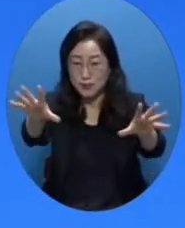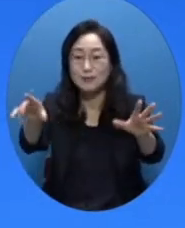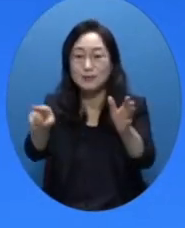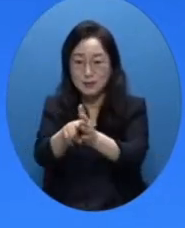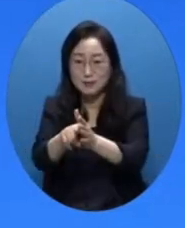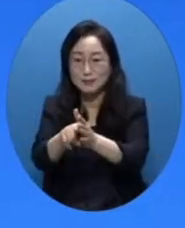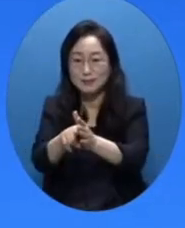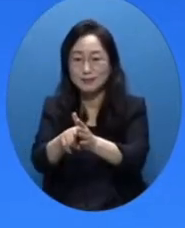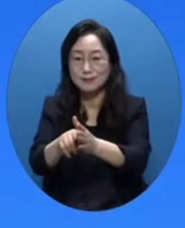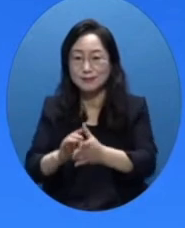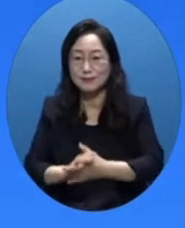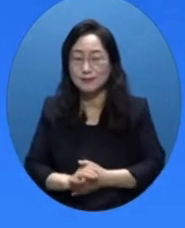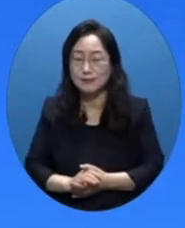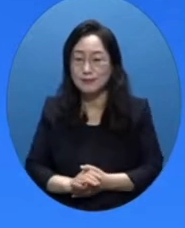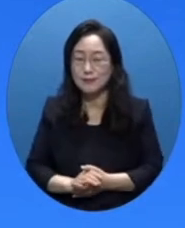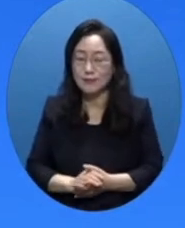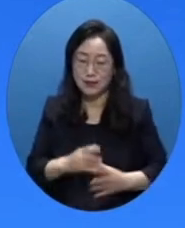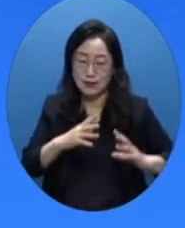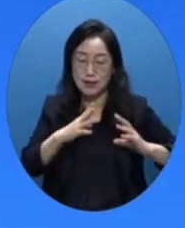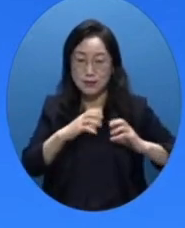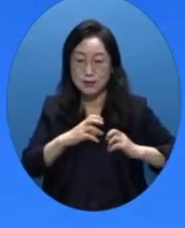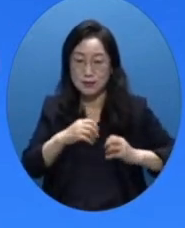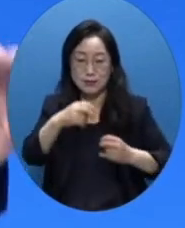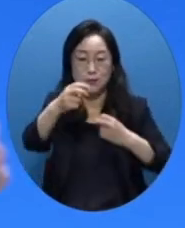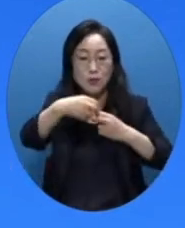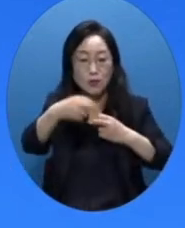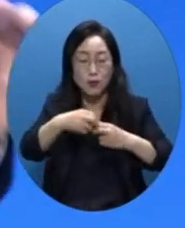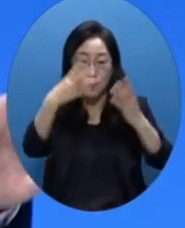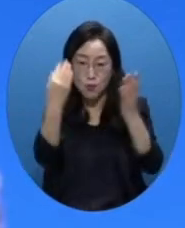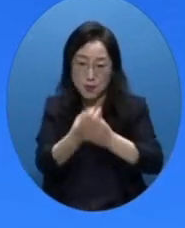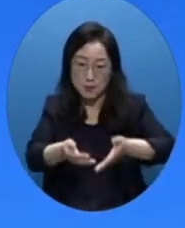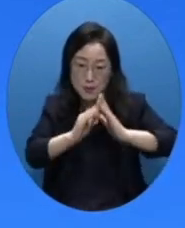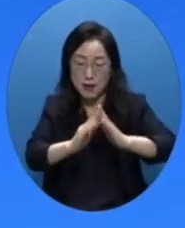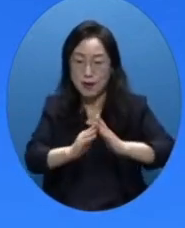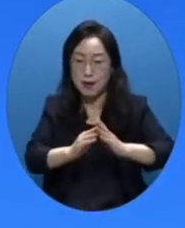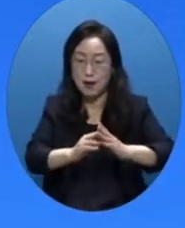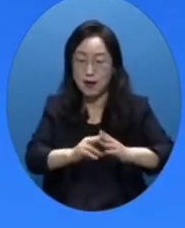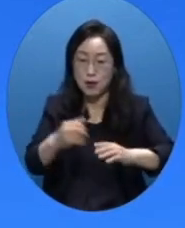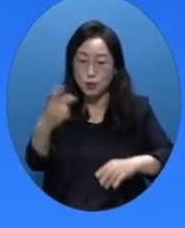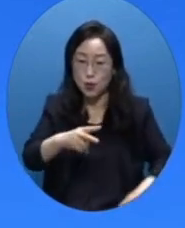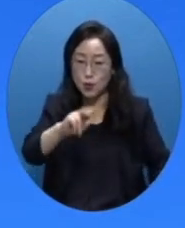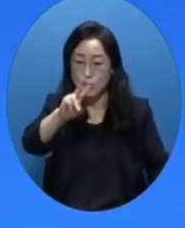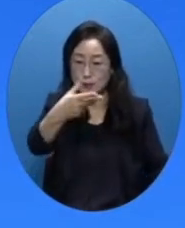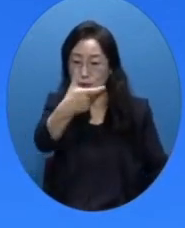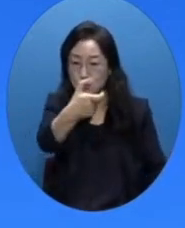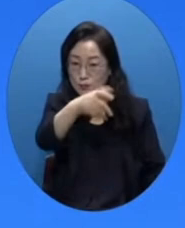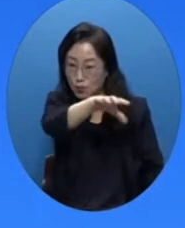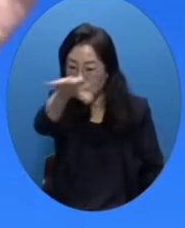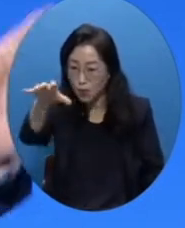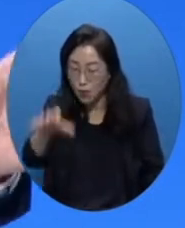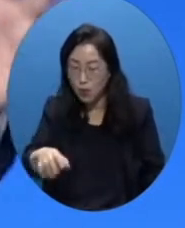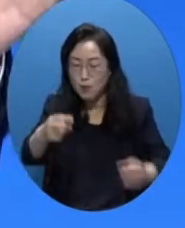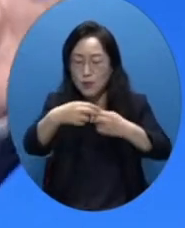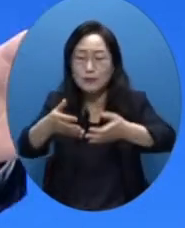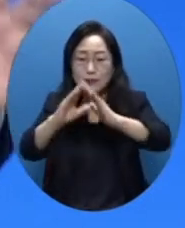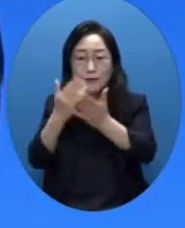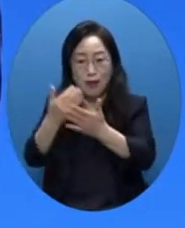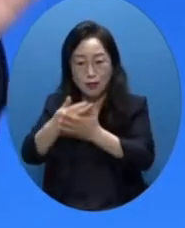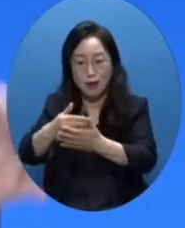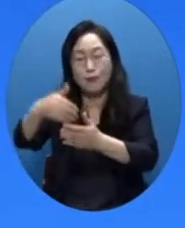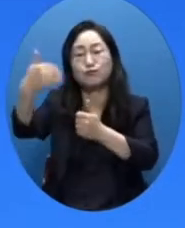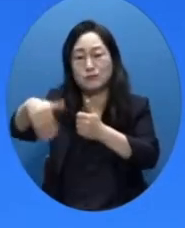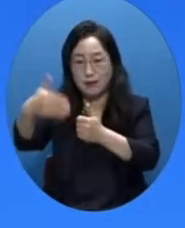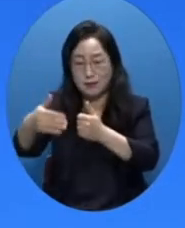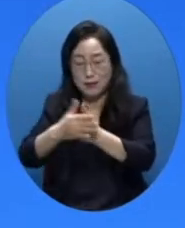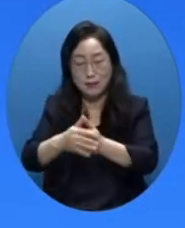믿습니다. 심장병을 완성하고 260개 군에 인민병원을 지어달라고 하니까 각 시골에까지